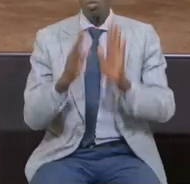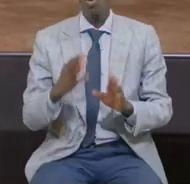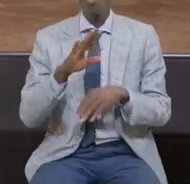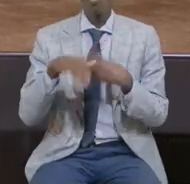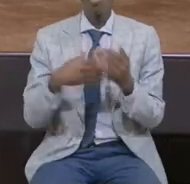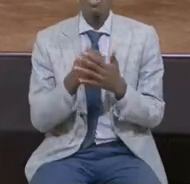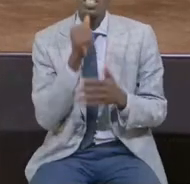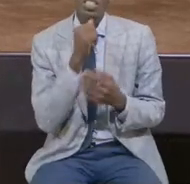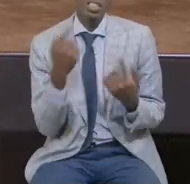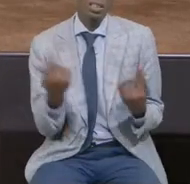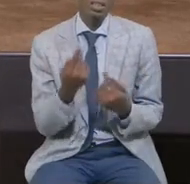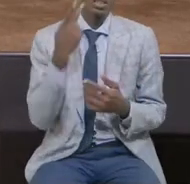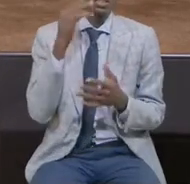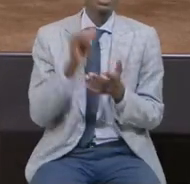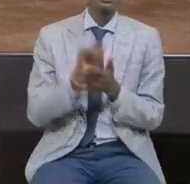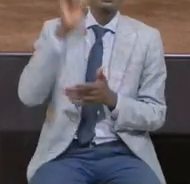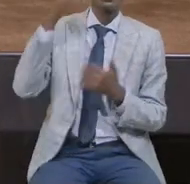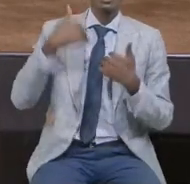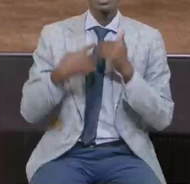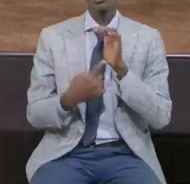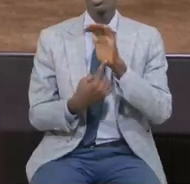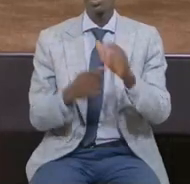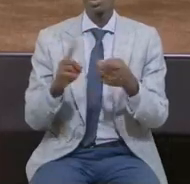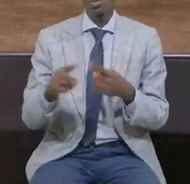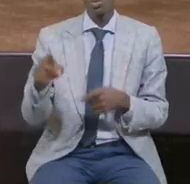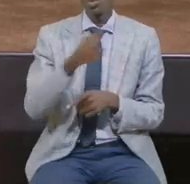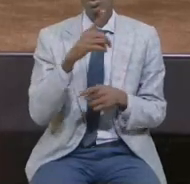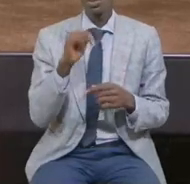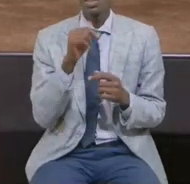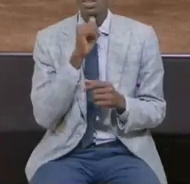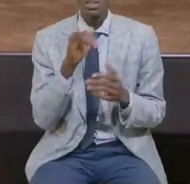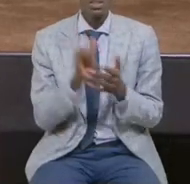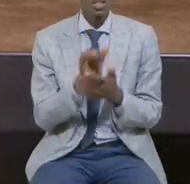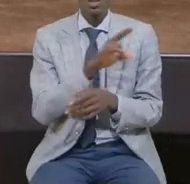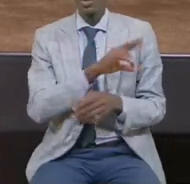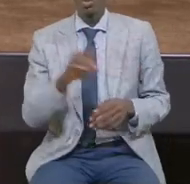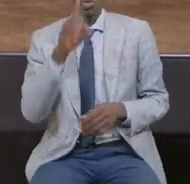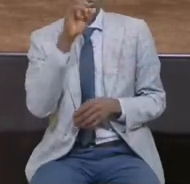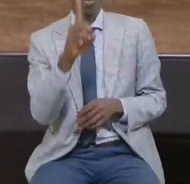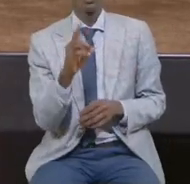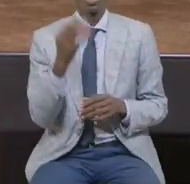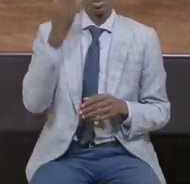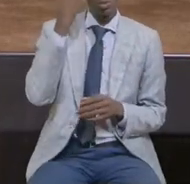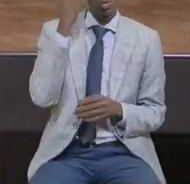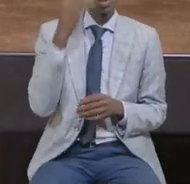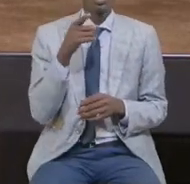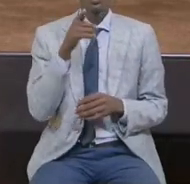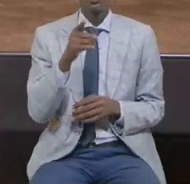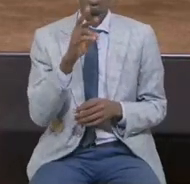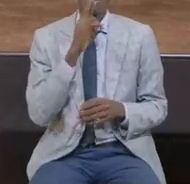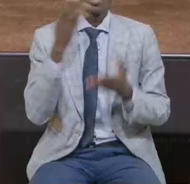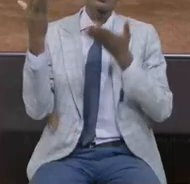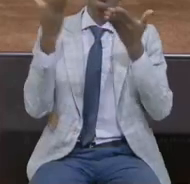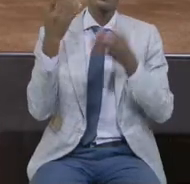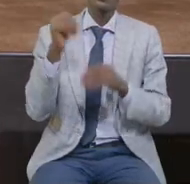ce secret. Le secret qu'aucun sage de Babylone n'a pu révéler, tu l'as révélé. Tu sers un grand